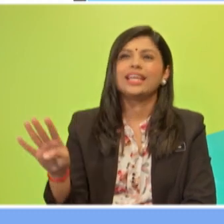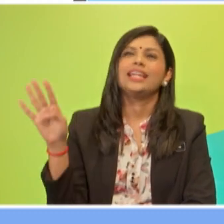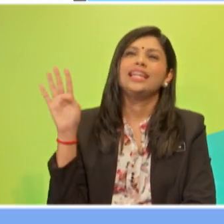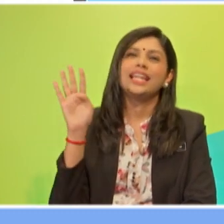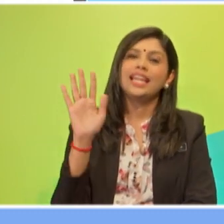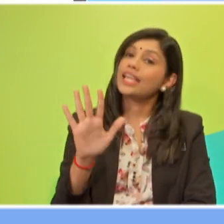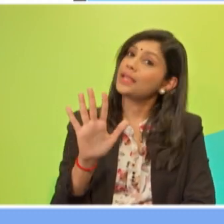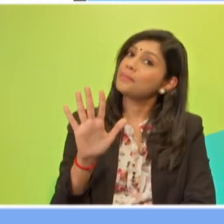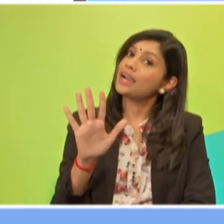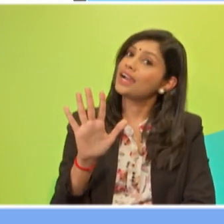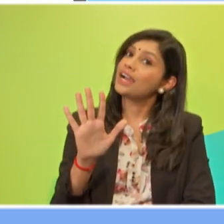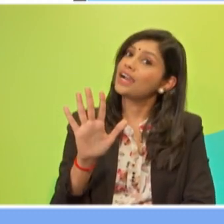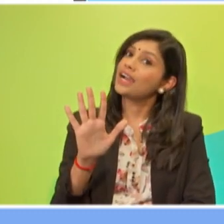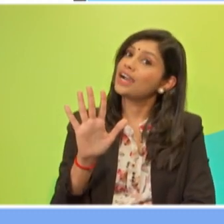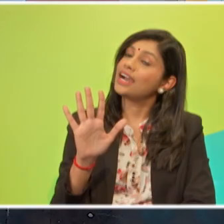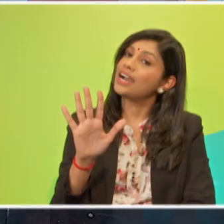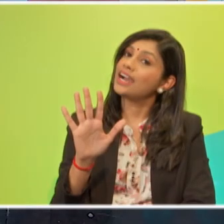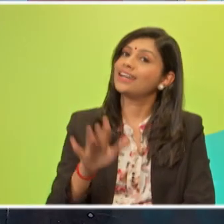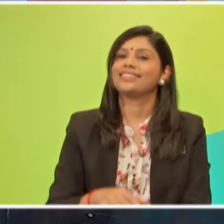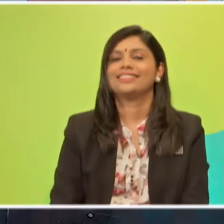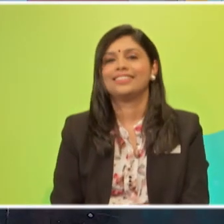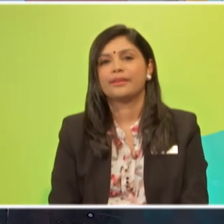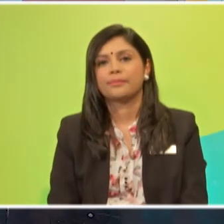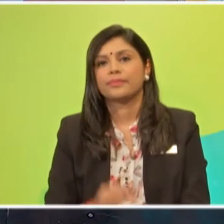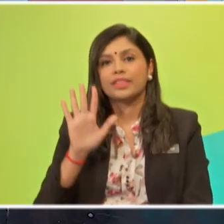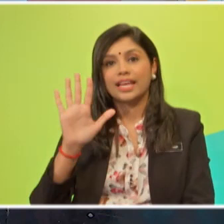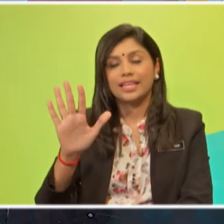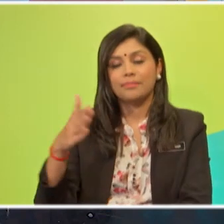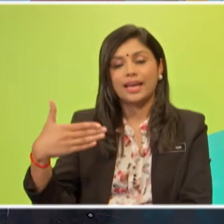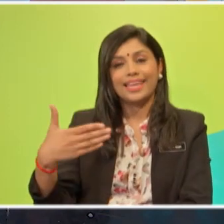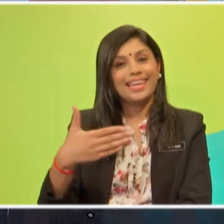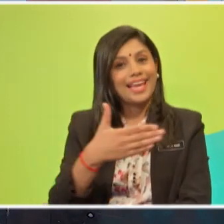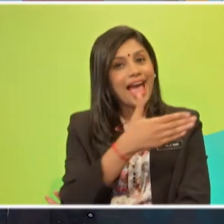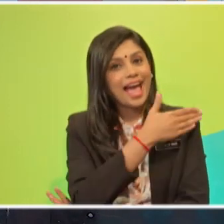empat, lima. Ada lima ekor